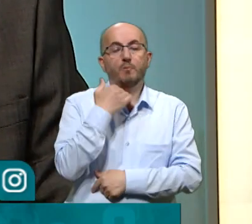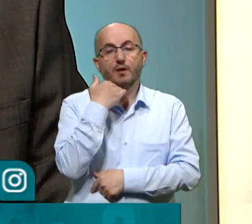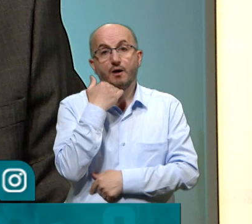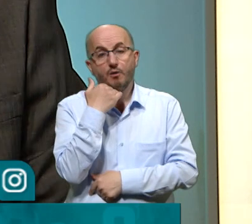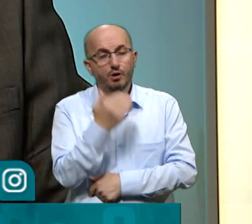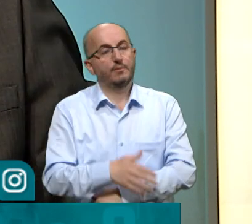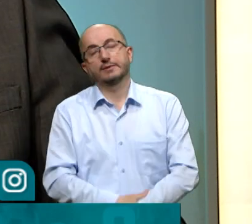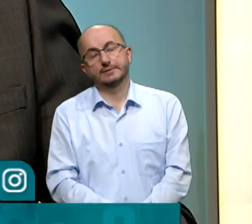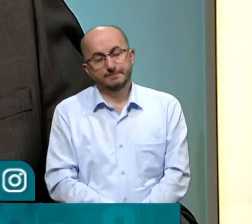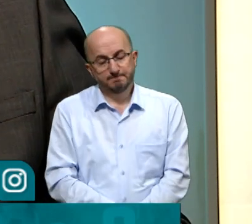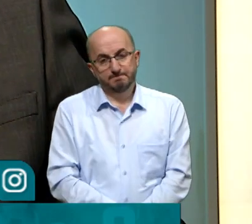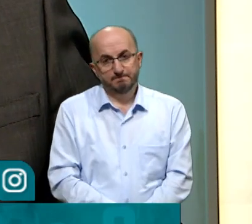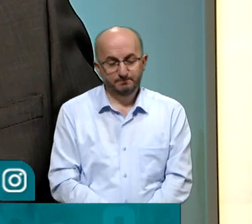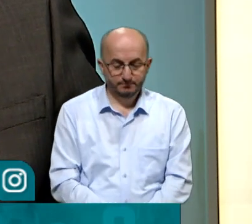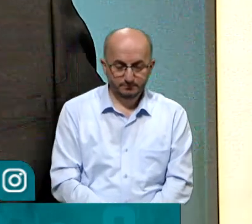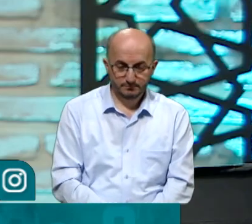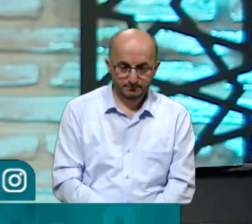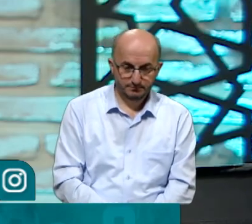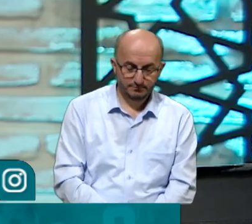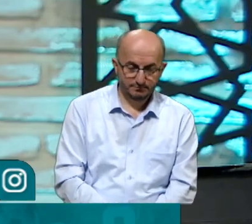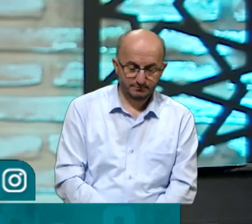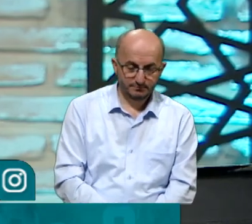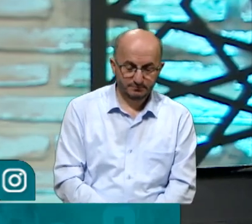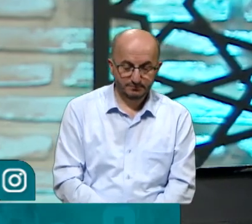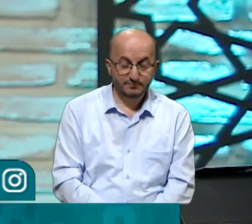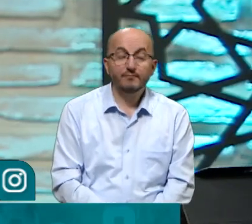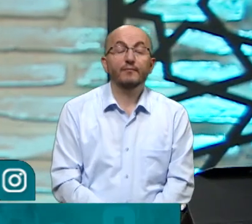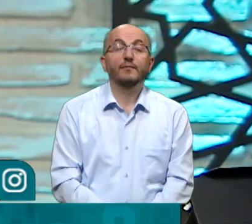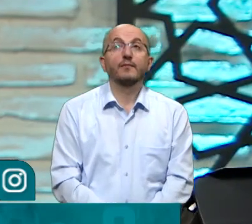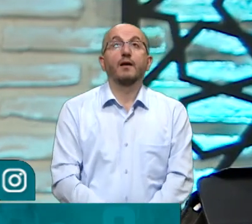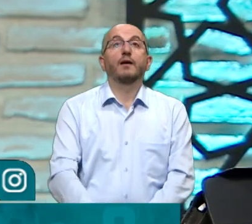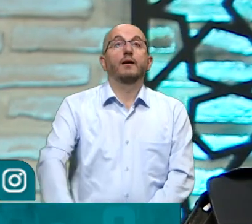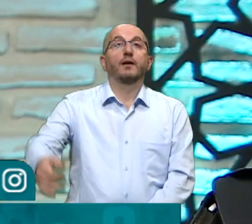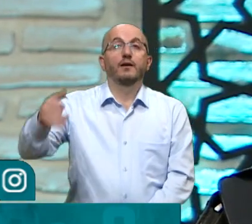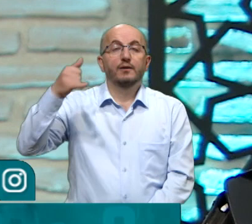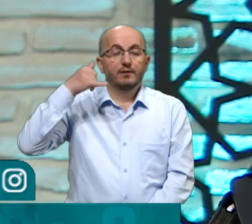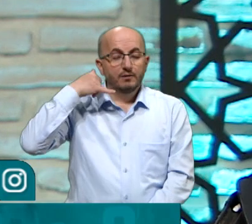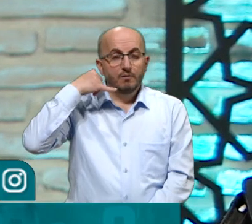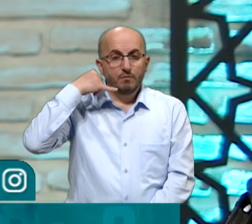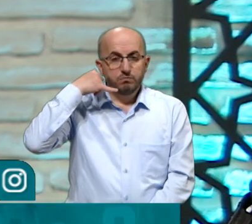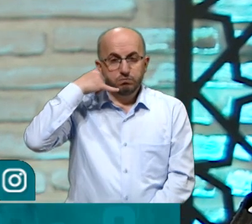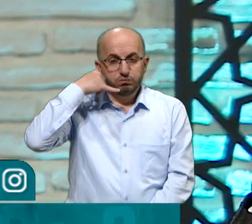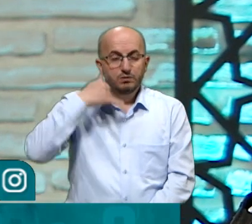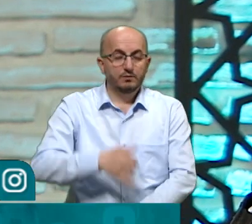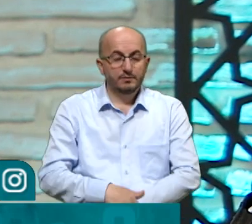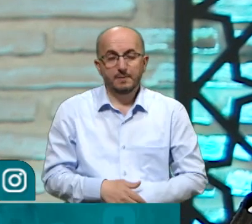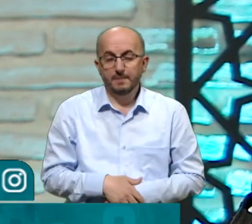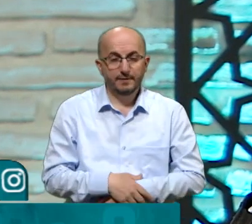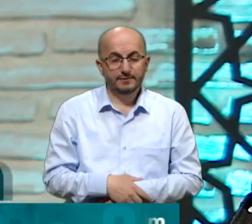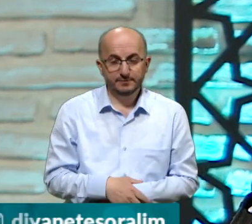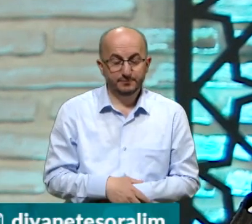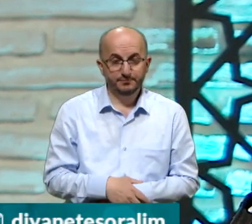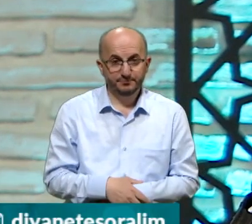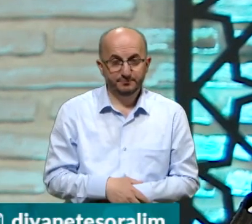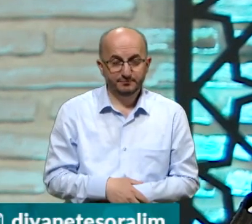değildir ev alabiliriz belki teşekkür ederiz bir telefon bağlantımız daha var Mardin'e gidelim Şükrü Bey telefon hattımızda